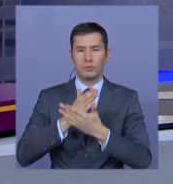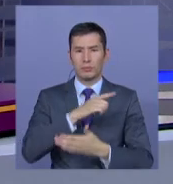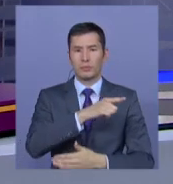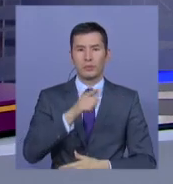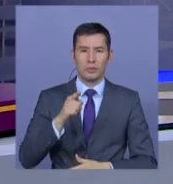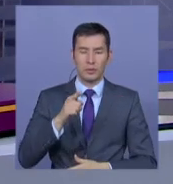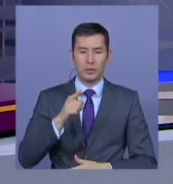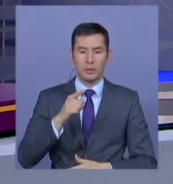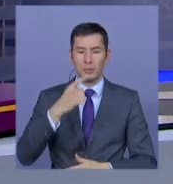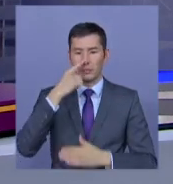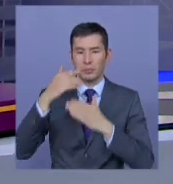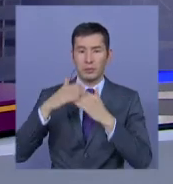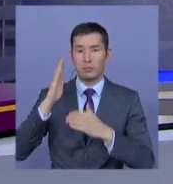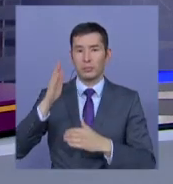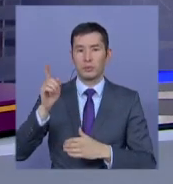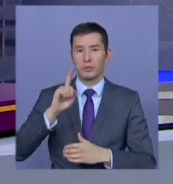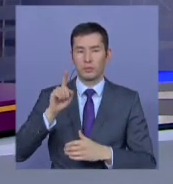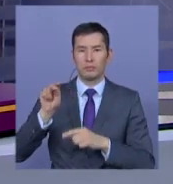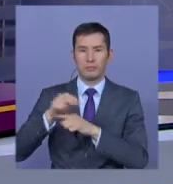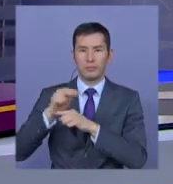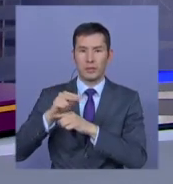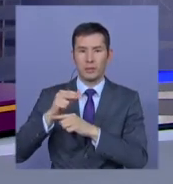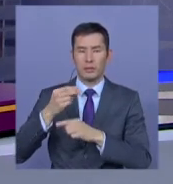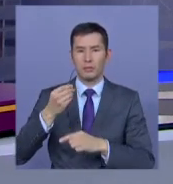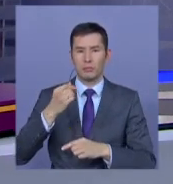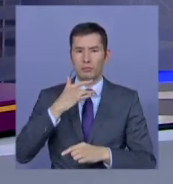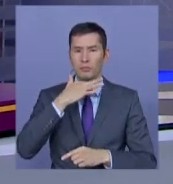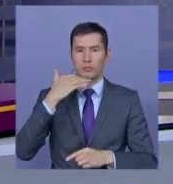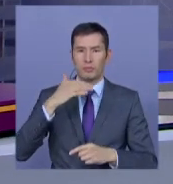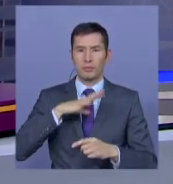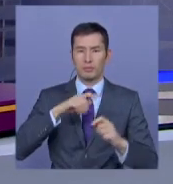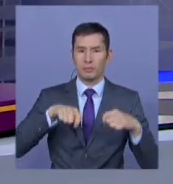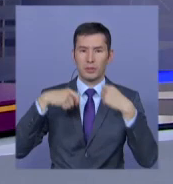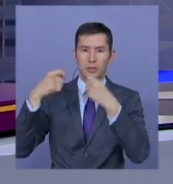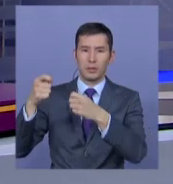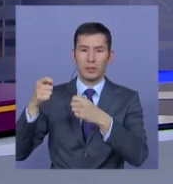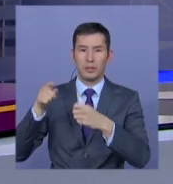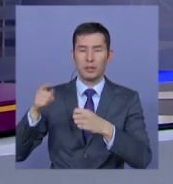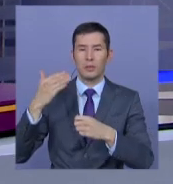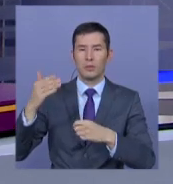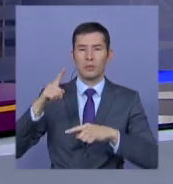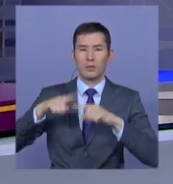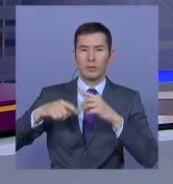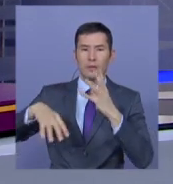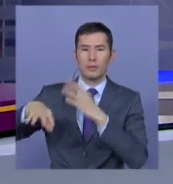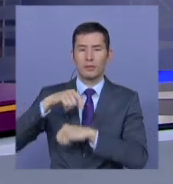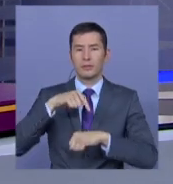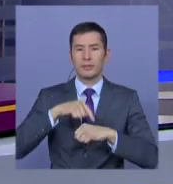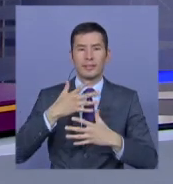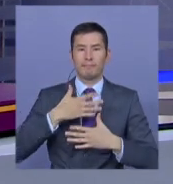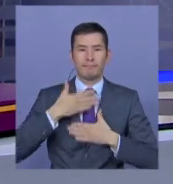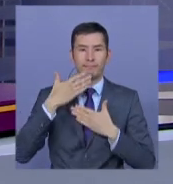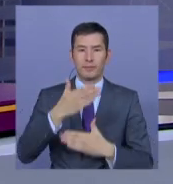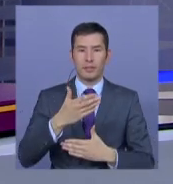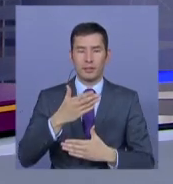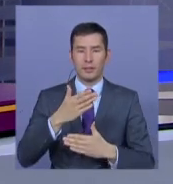көбейген. Жақында баланың еміне де еріктілер тобы қомақты қаржы аударыпты. Бұған Заңғардың туыстары алғыстан басқа айтарымыз жоқ дейді.